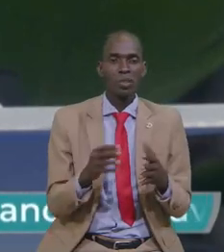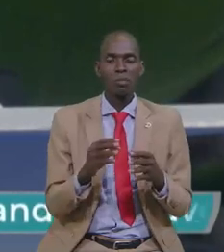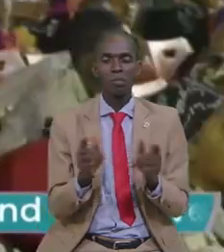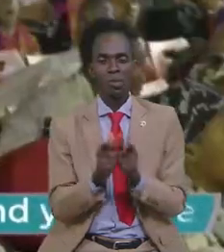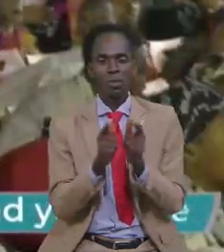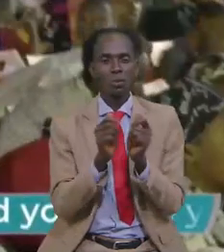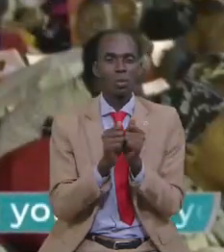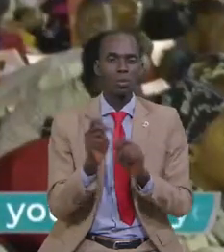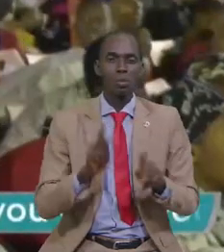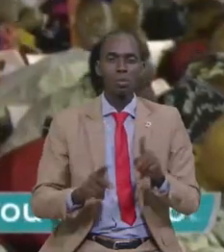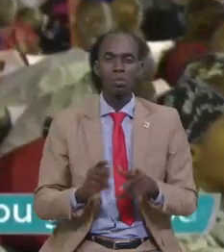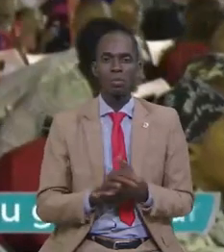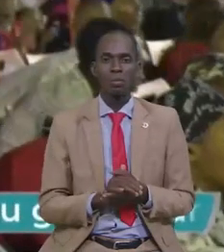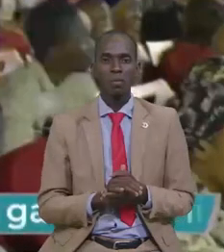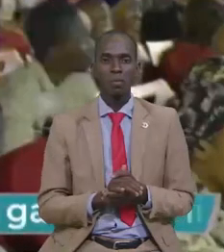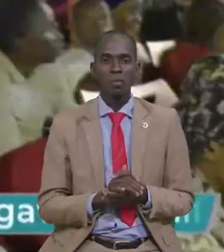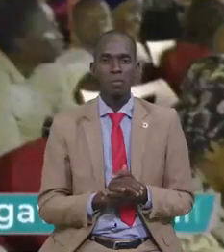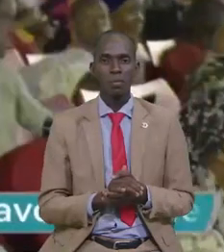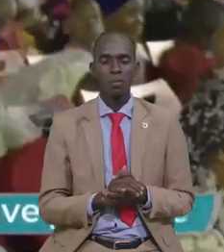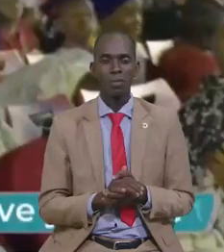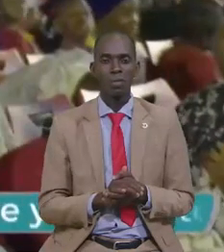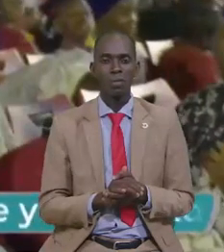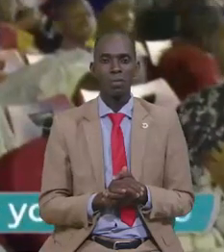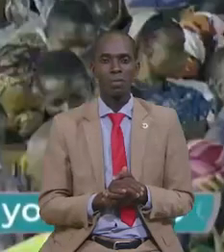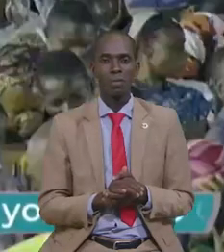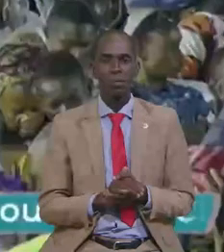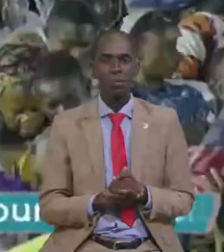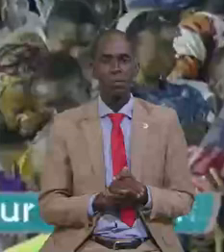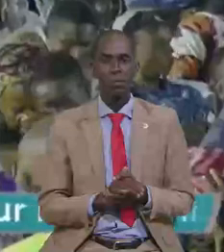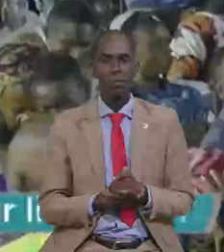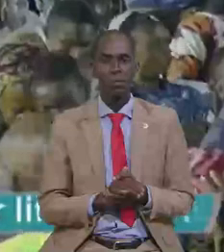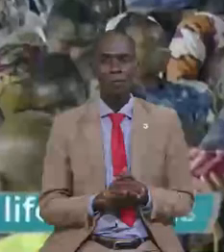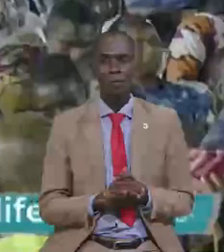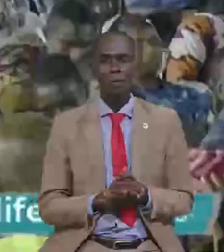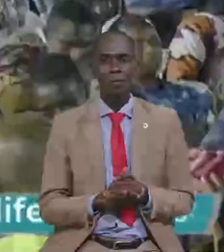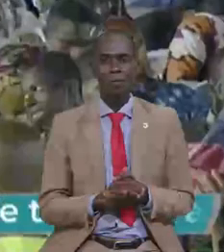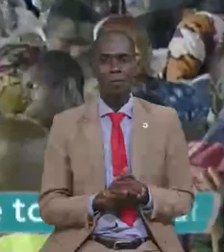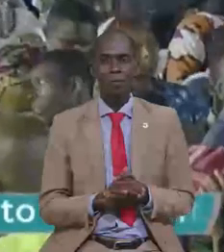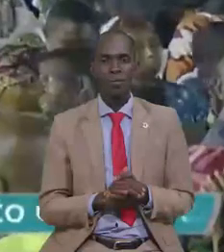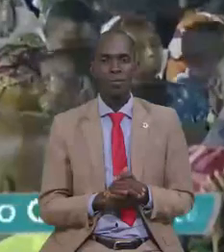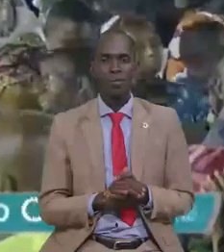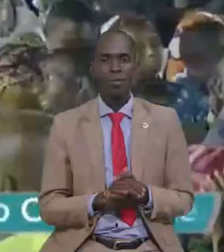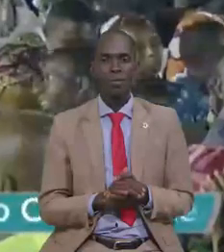Les autres doivent passer leur temps en préparation